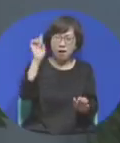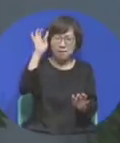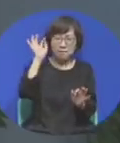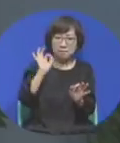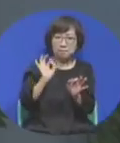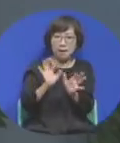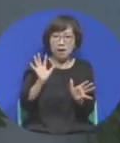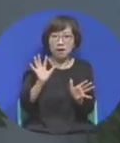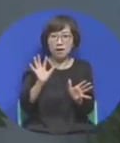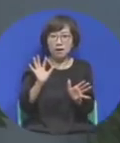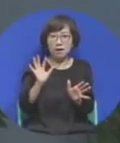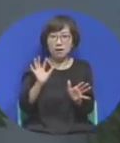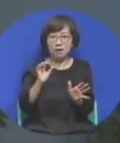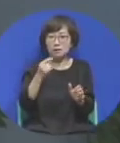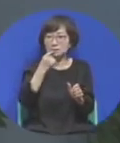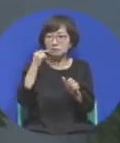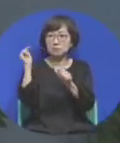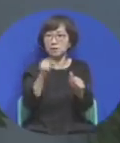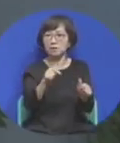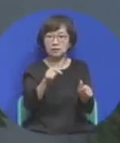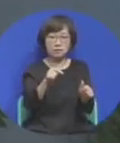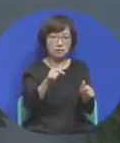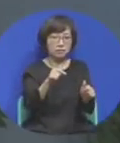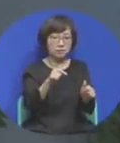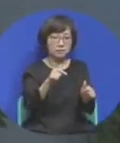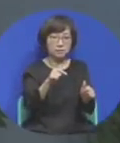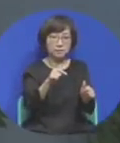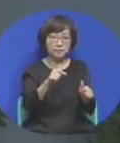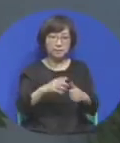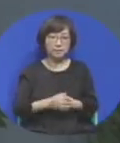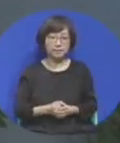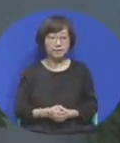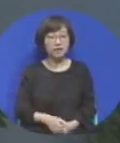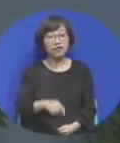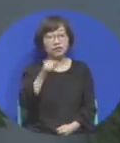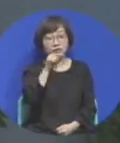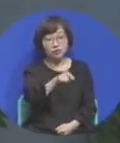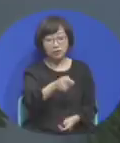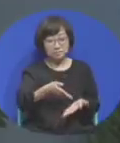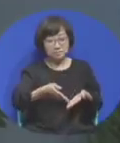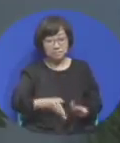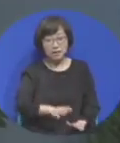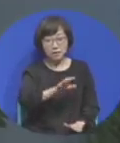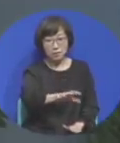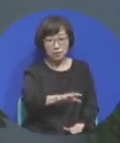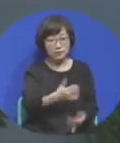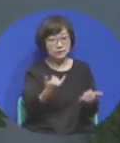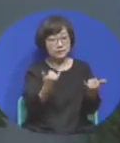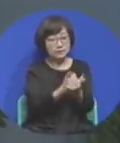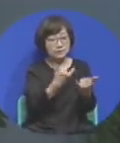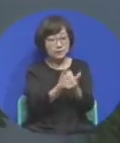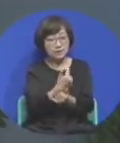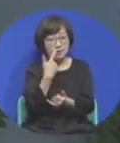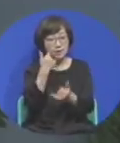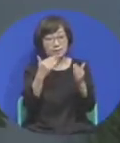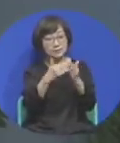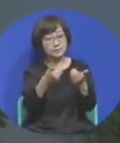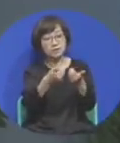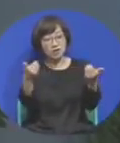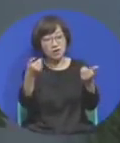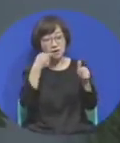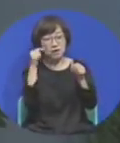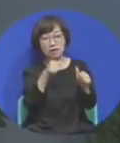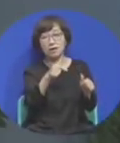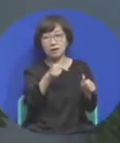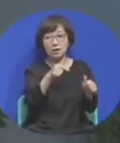that God gives a strange command to Abraham as if it's out of nowhere. 너는 본토 친척 아비 집을 떠나라고 했습니다. He says, leave your